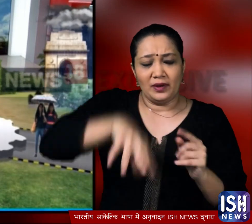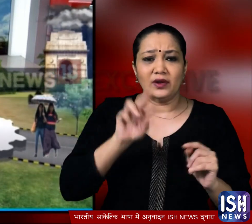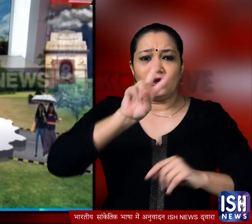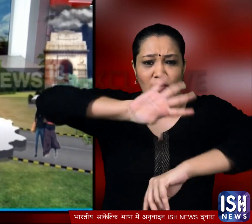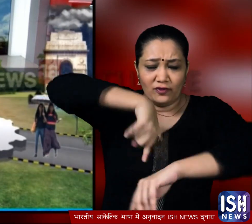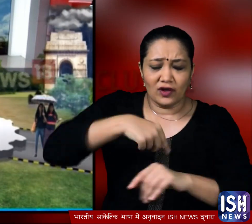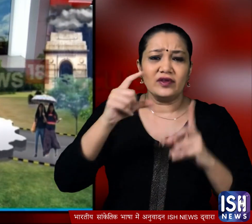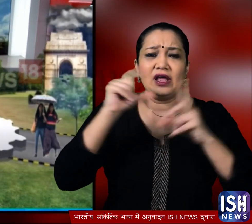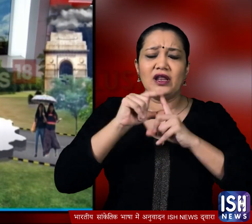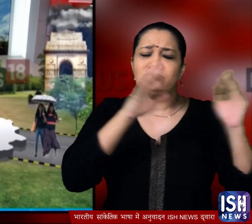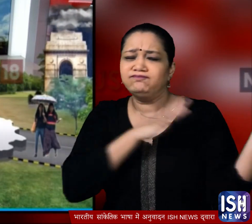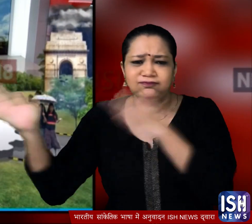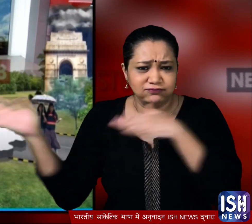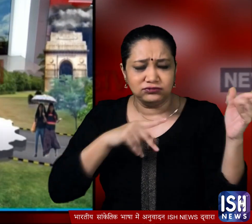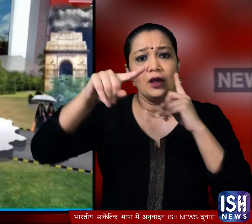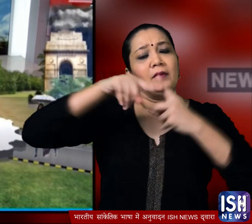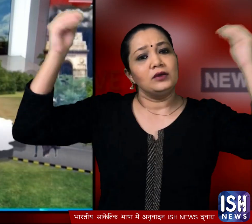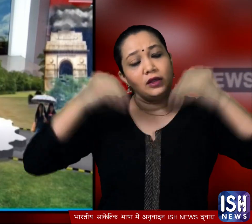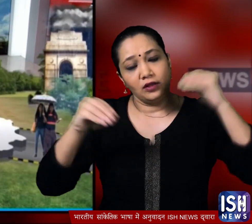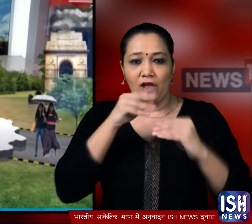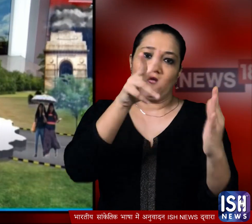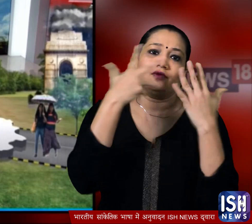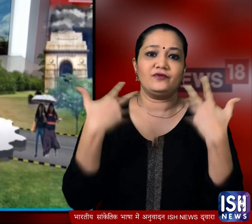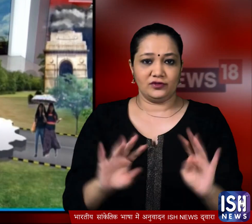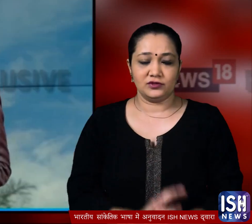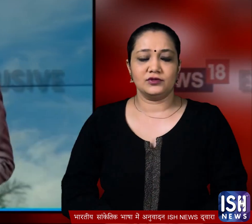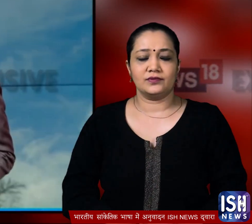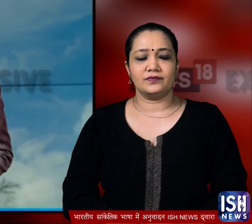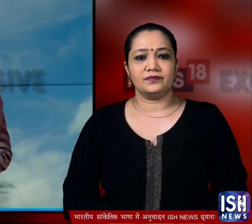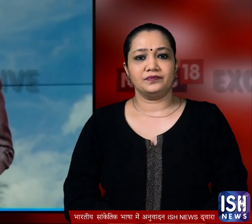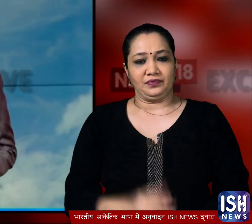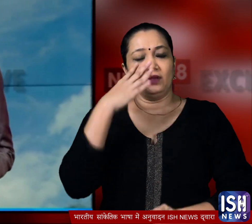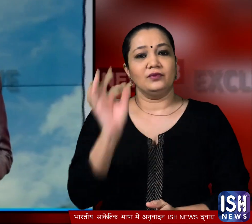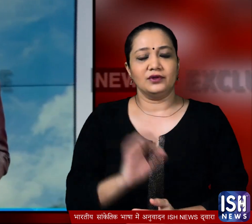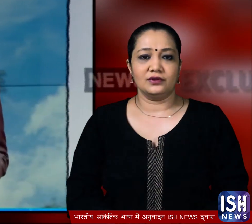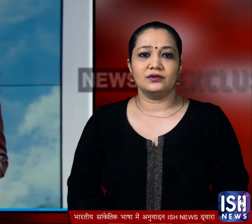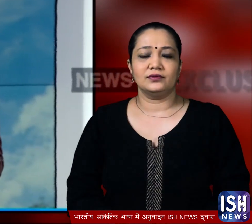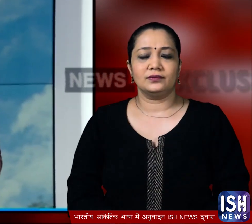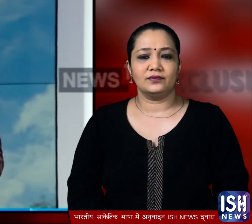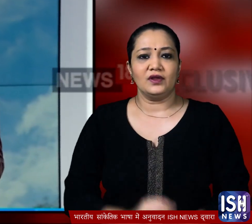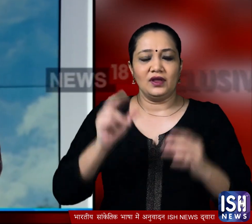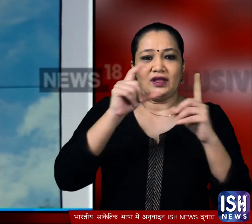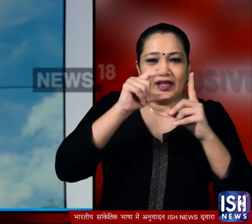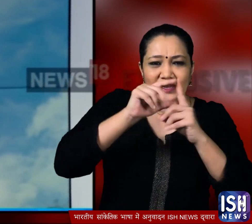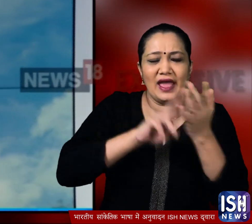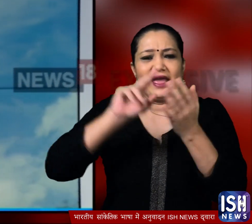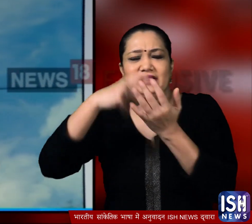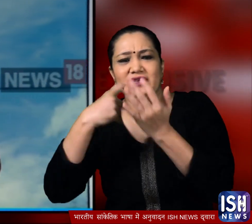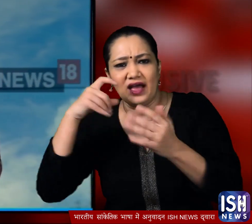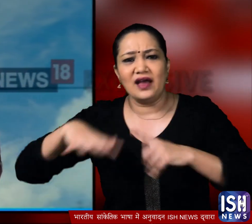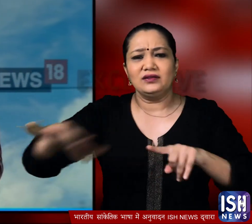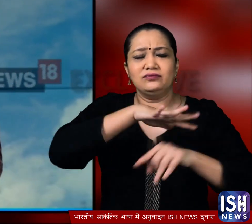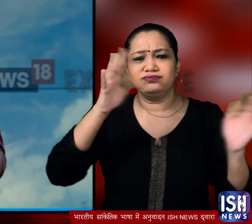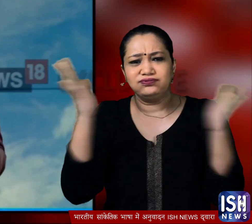में दिल्ली में तेज हवा के साथ बारिश का अनुमान भी जताया है। सौबात की एक बात यह कि दिल्ली एनसीआर का ये